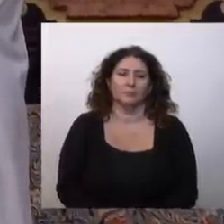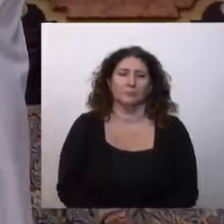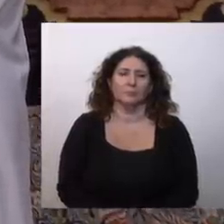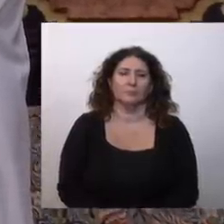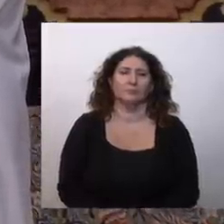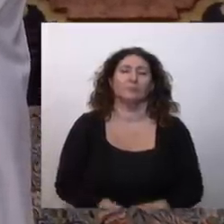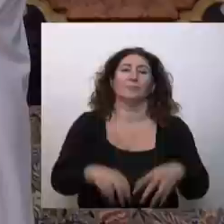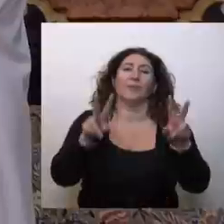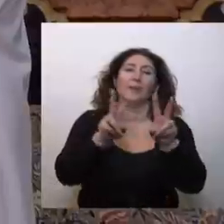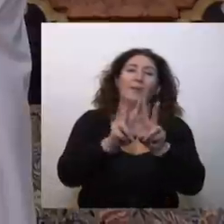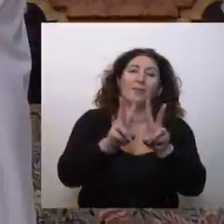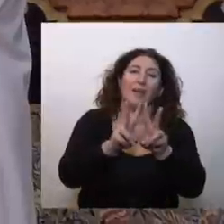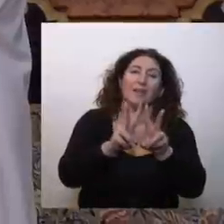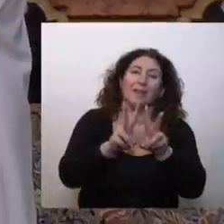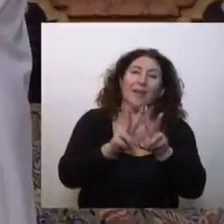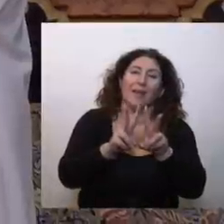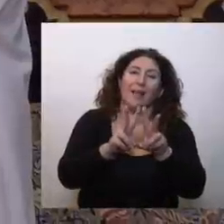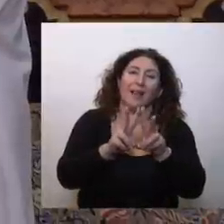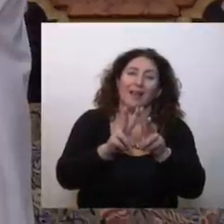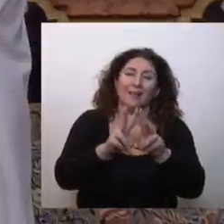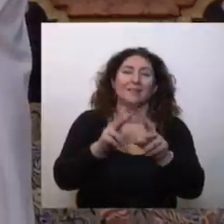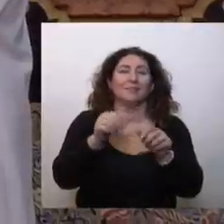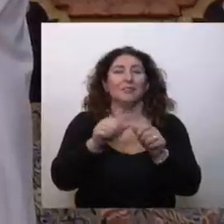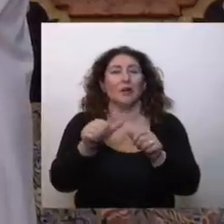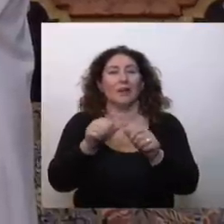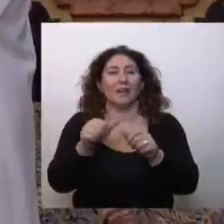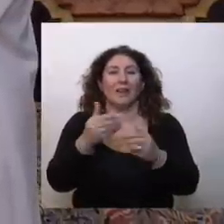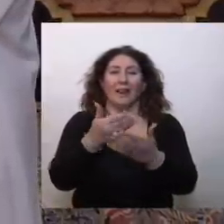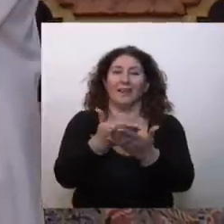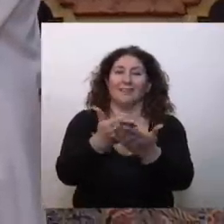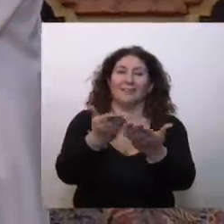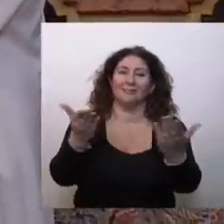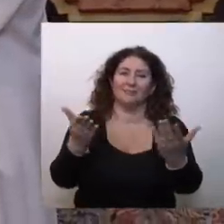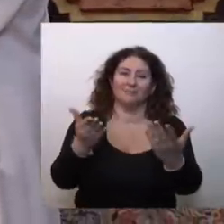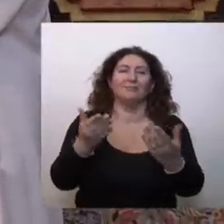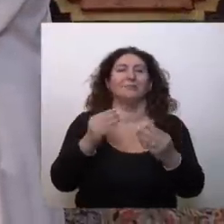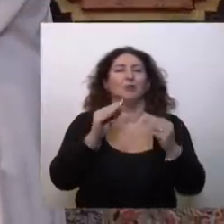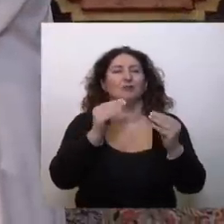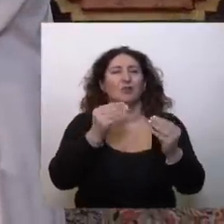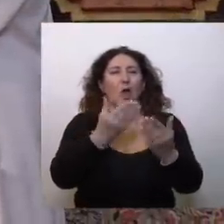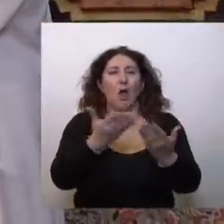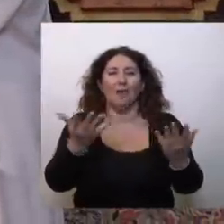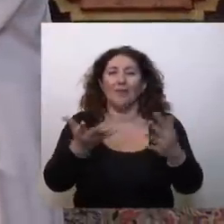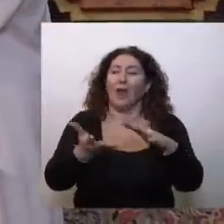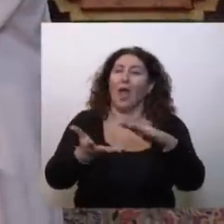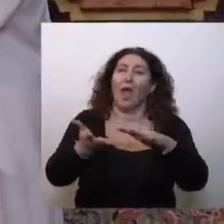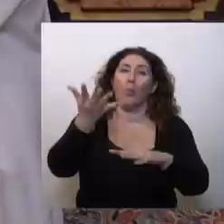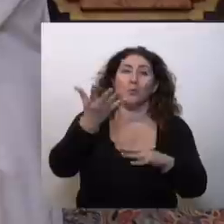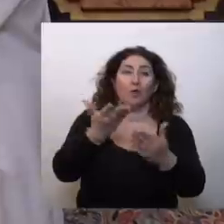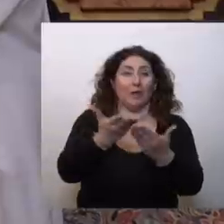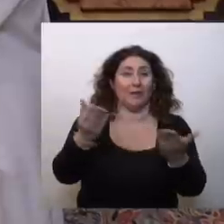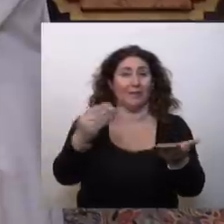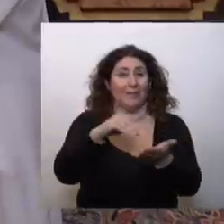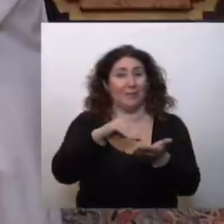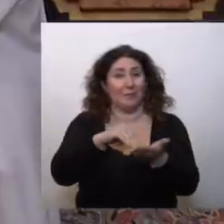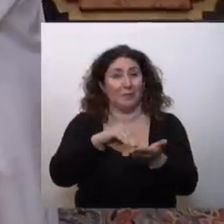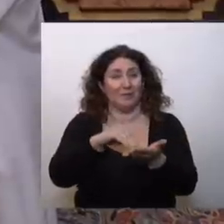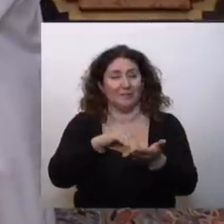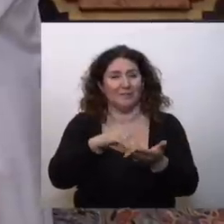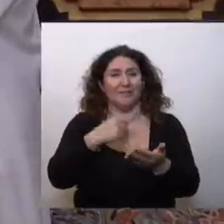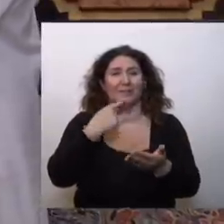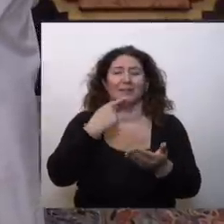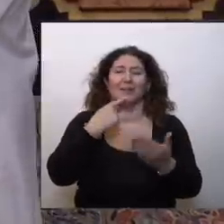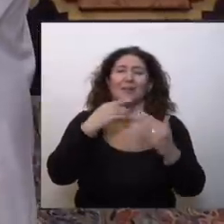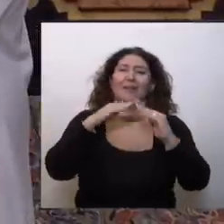Fratelli e sorelle, insieme ai giovani e alle autorità presenti e insieme a tutti coloro che da